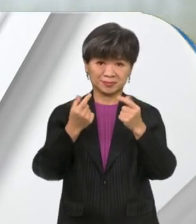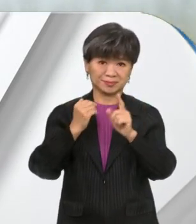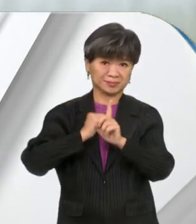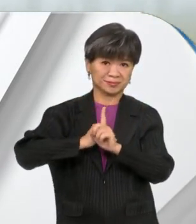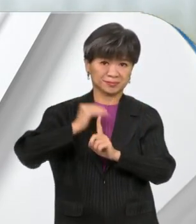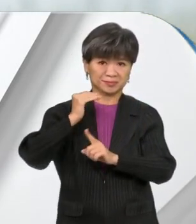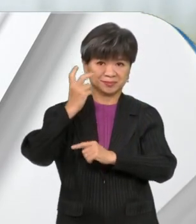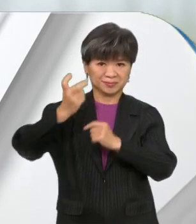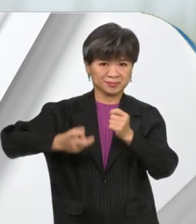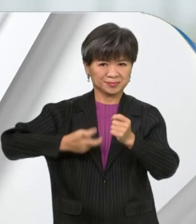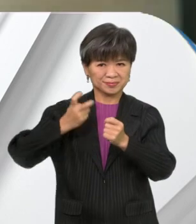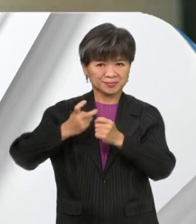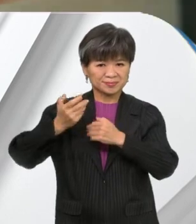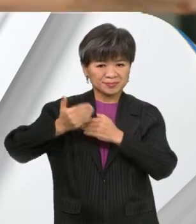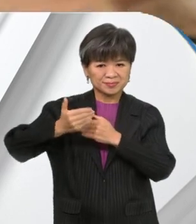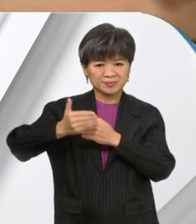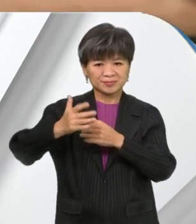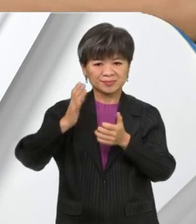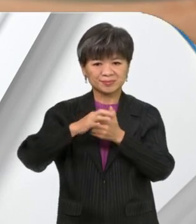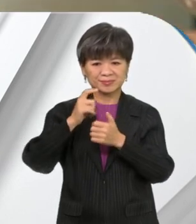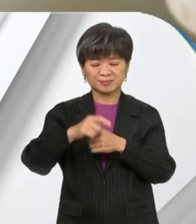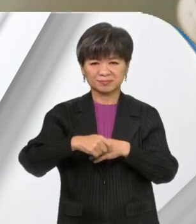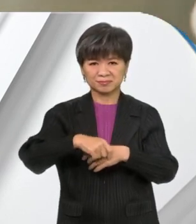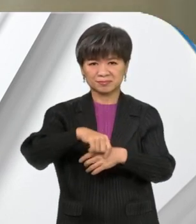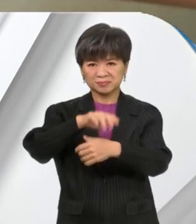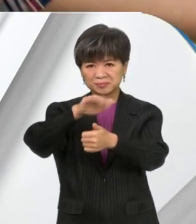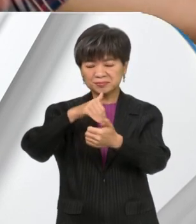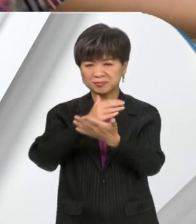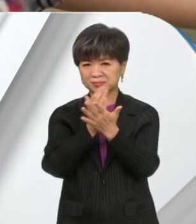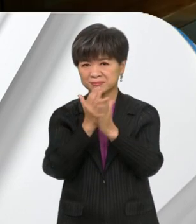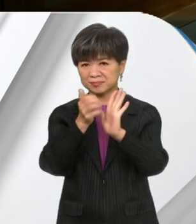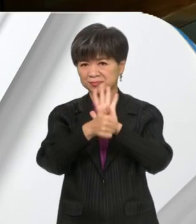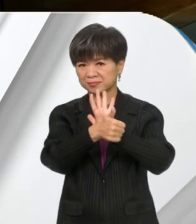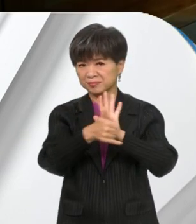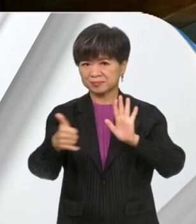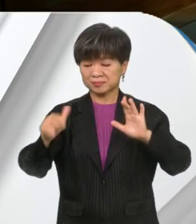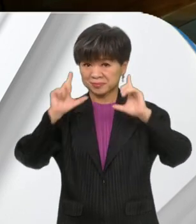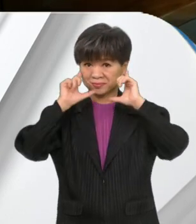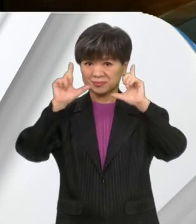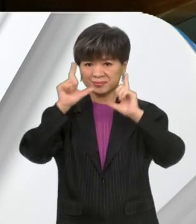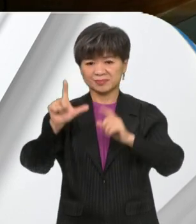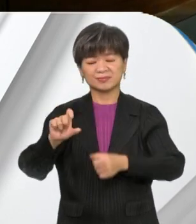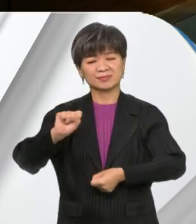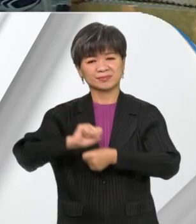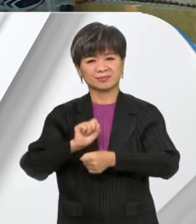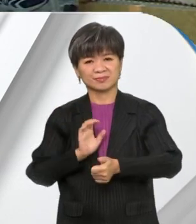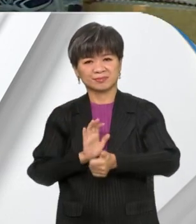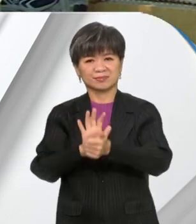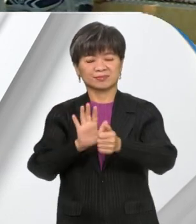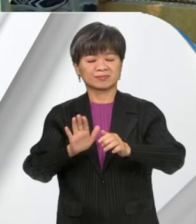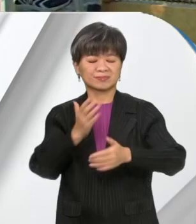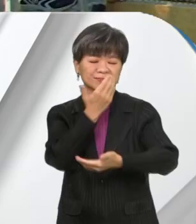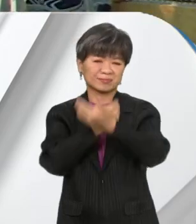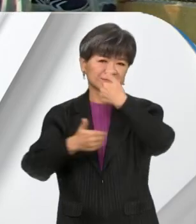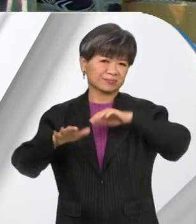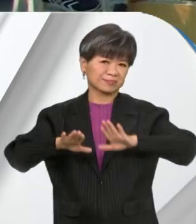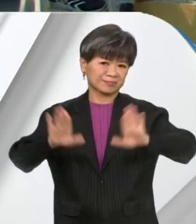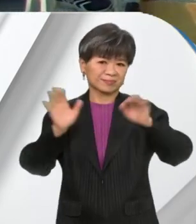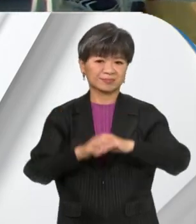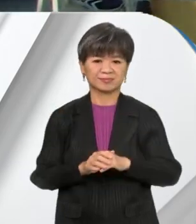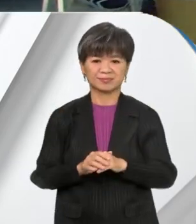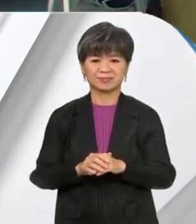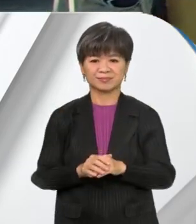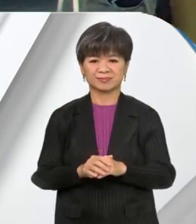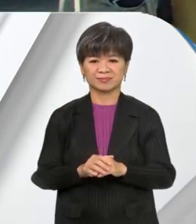累积，前途暂掉的人生没有机会出来，没家家的推翻戏剧的发展。 促进事务所了